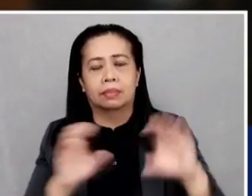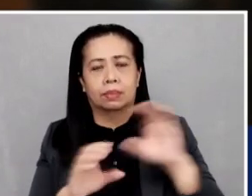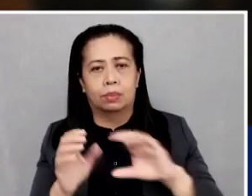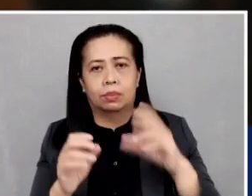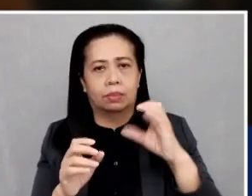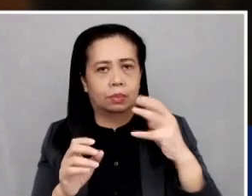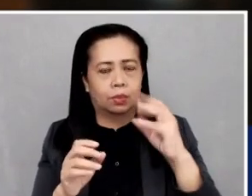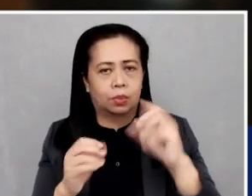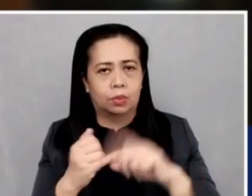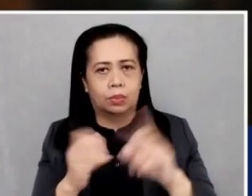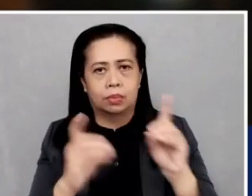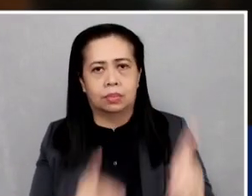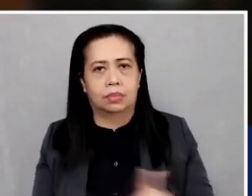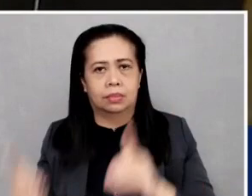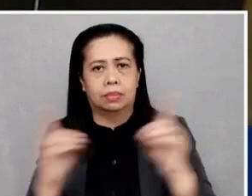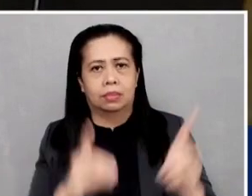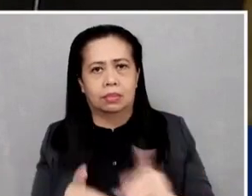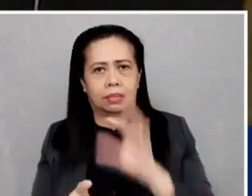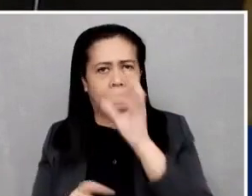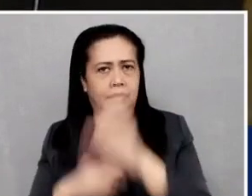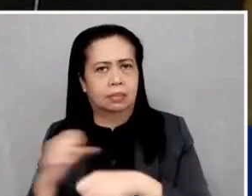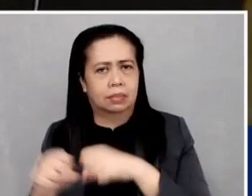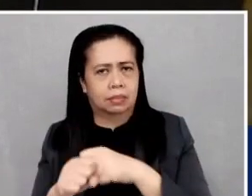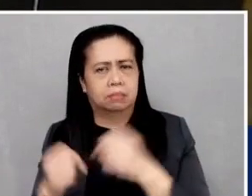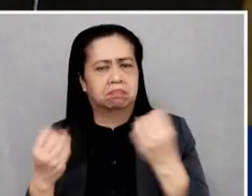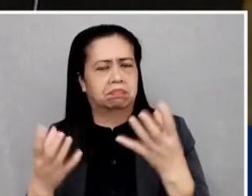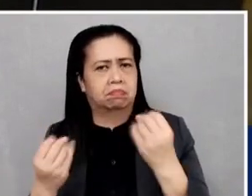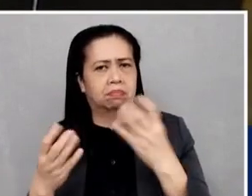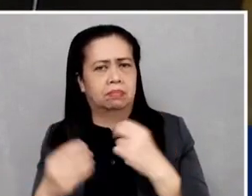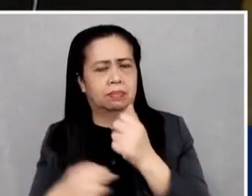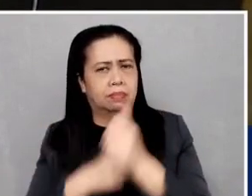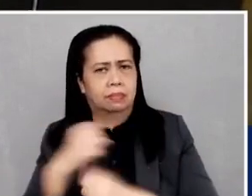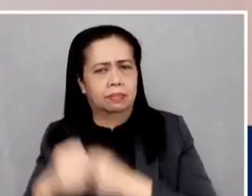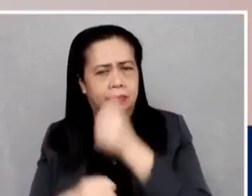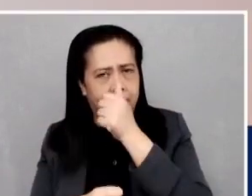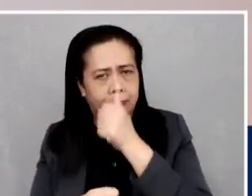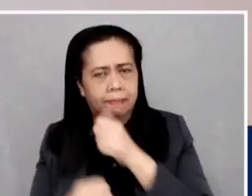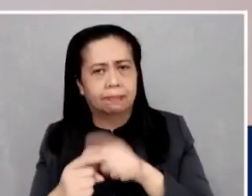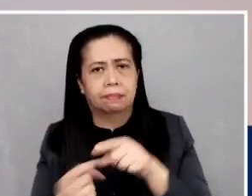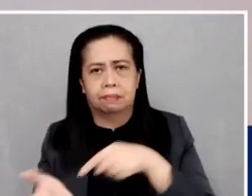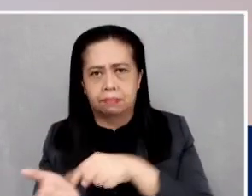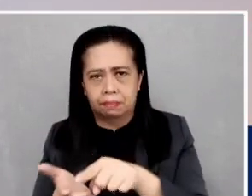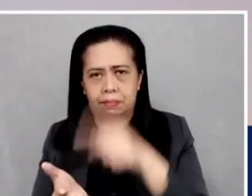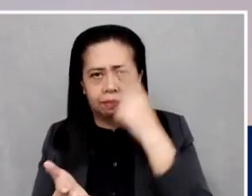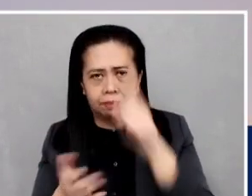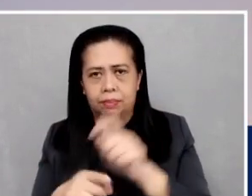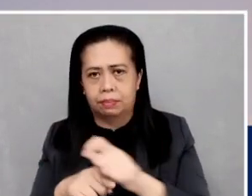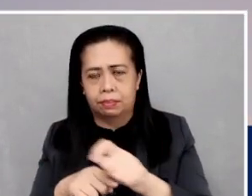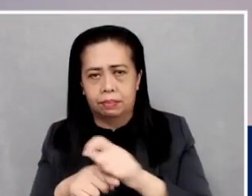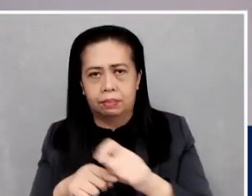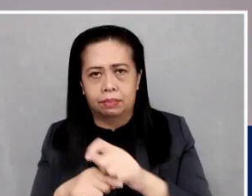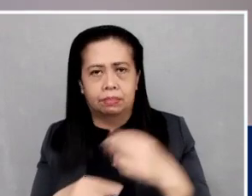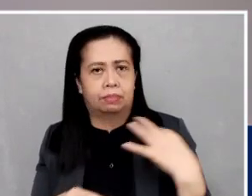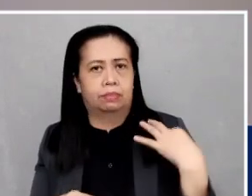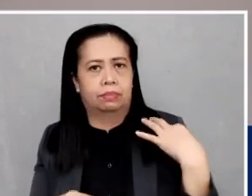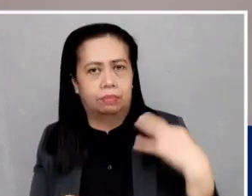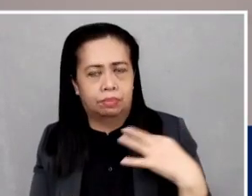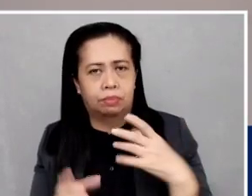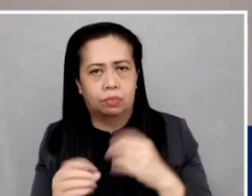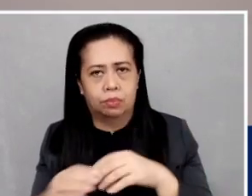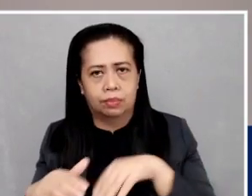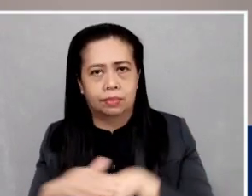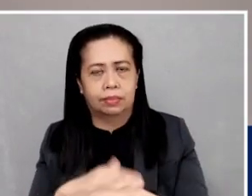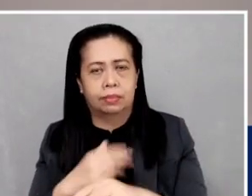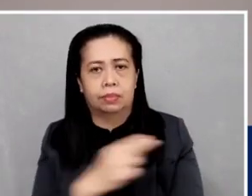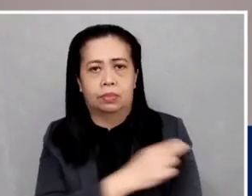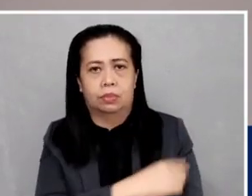Sa 9 taon niya sa propesyon, marami siyang sinakripisyo. Nagbayad para sa training, nag-volunteer para makapasok ng